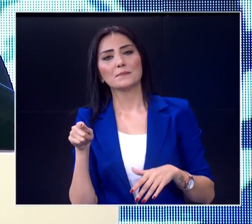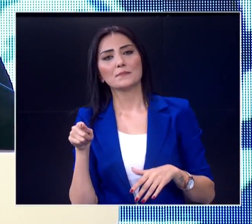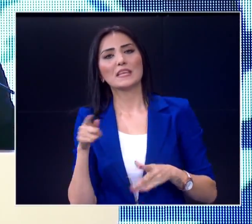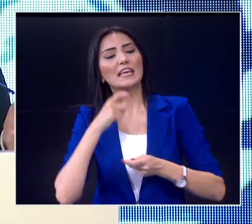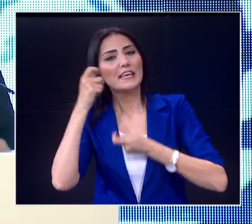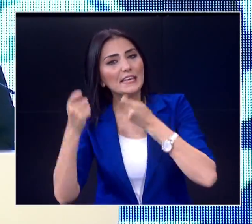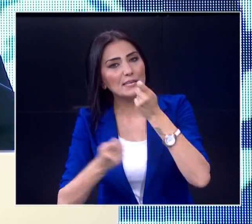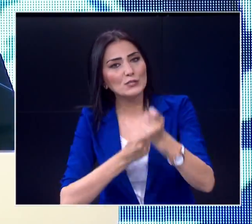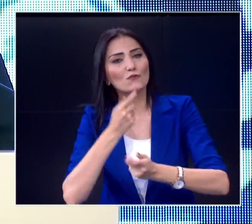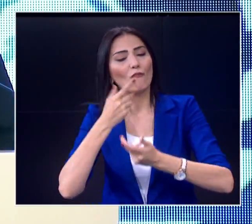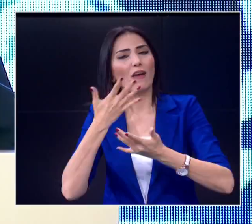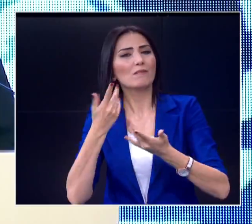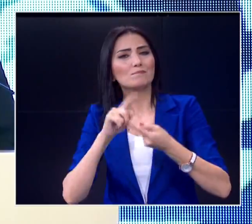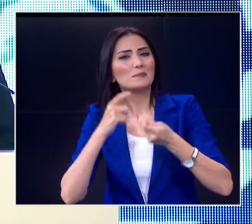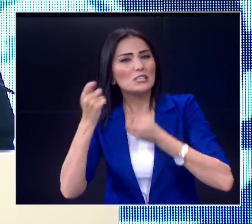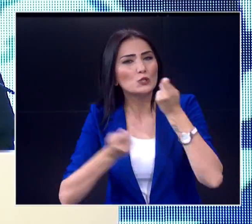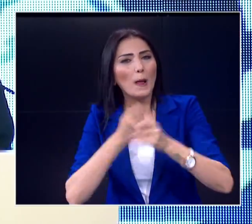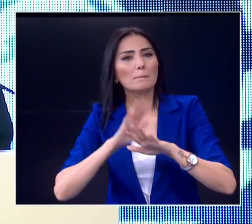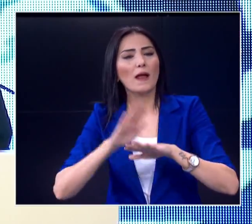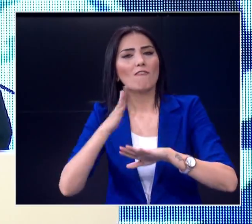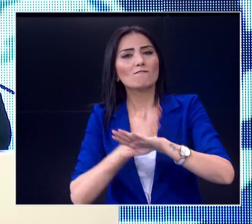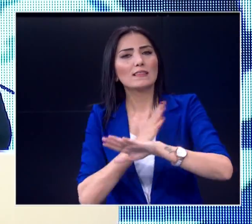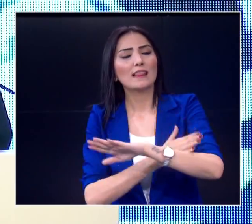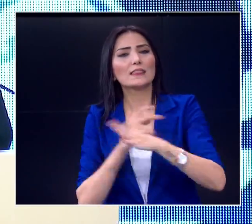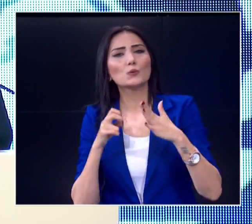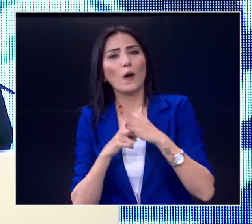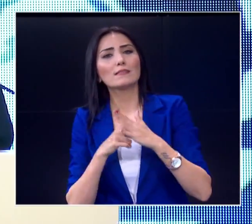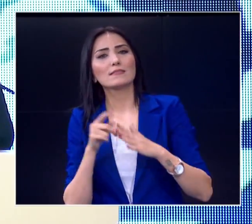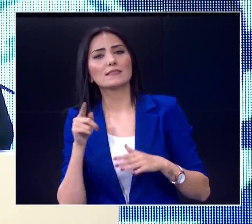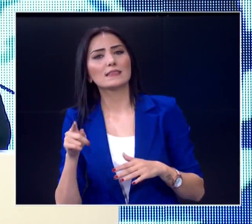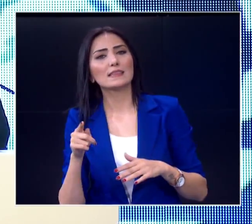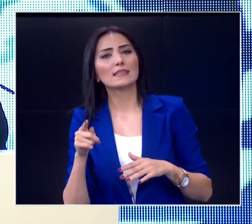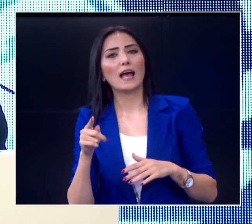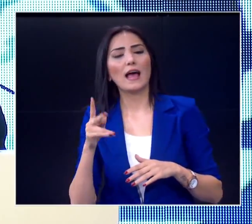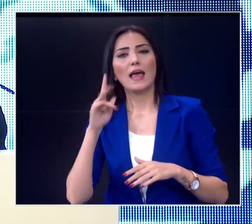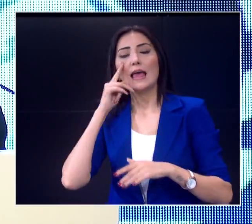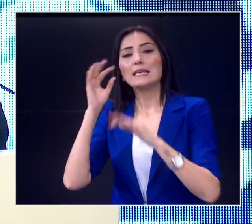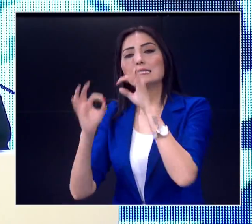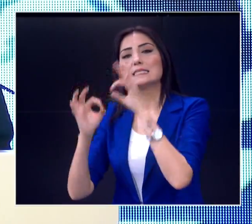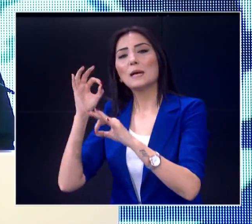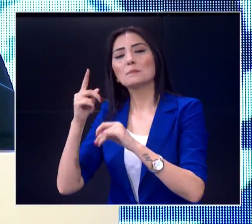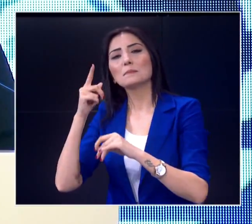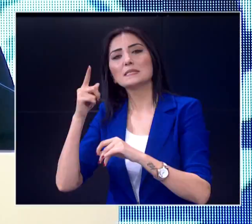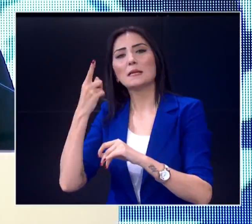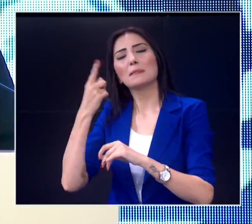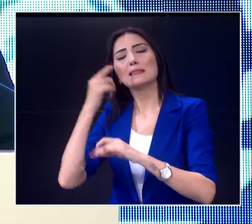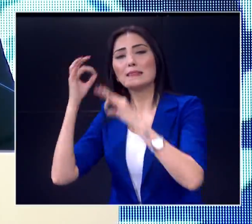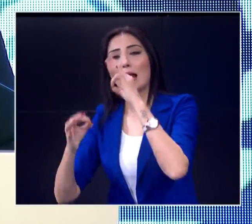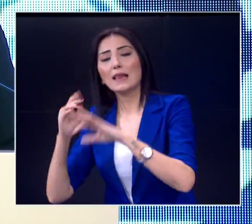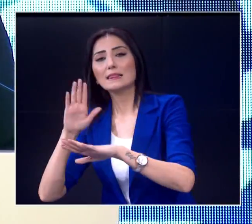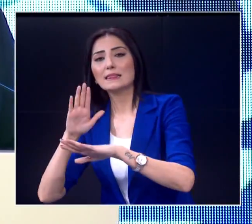iş ve işlemlerinin vatandaş adına izlenmesi, bir anlamda